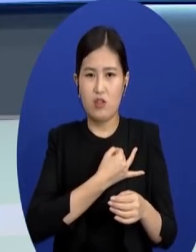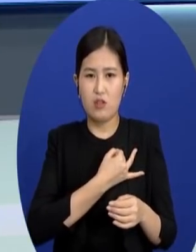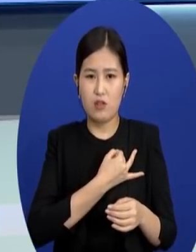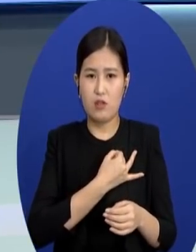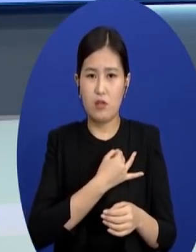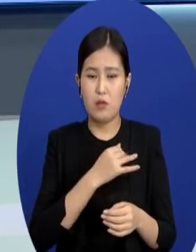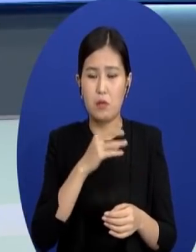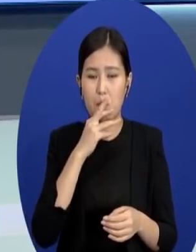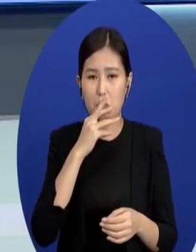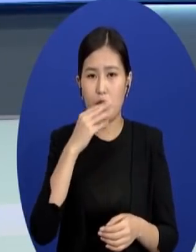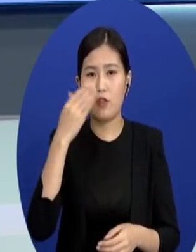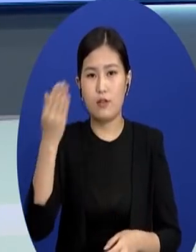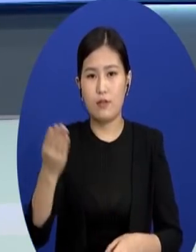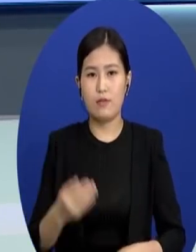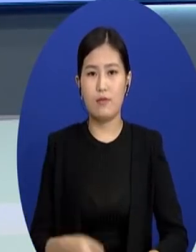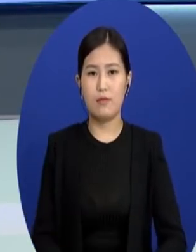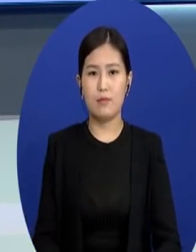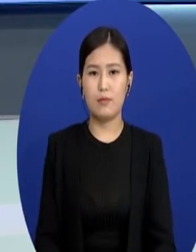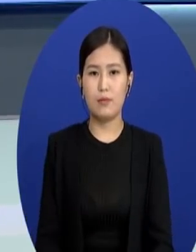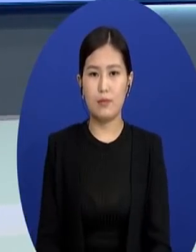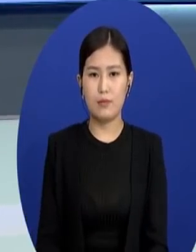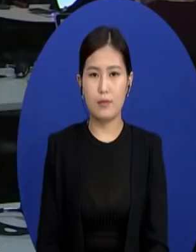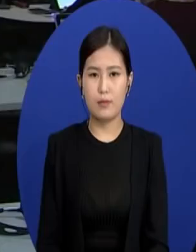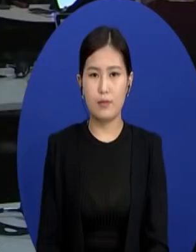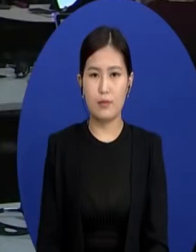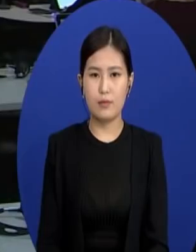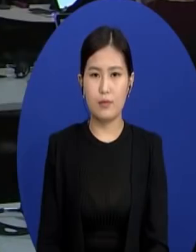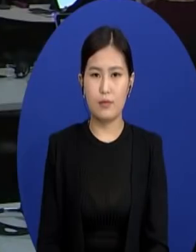гэж хариу мэдэгдлийг хийсэн байгаа юм а.